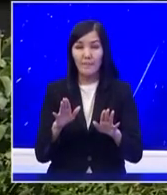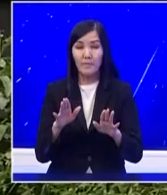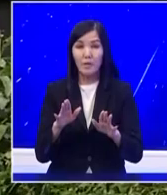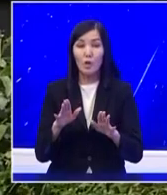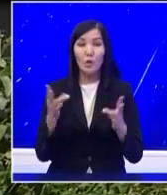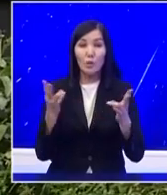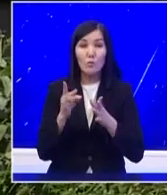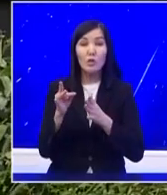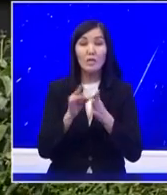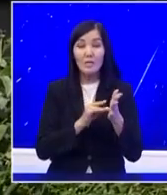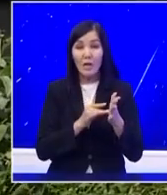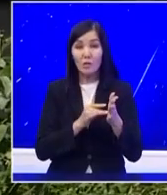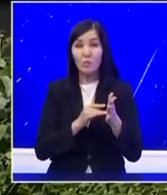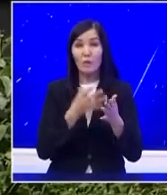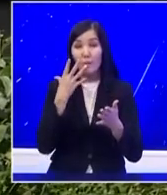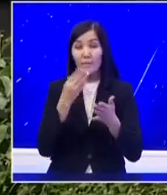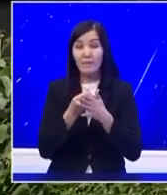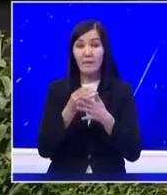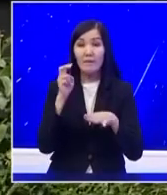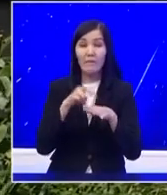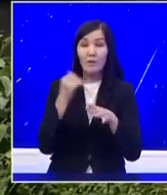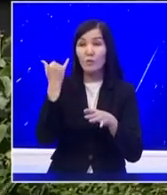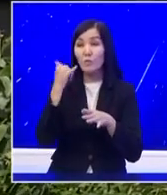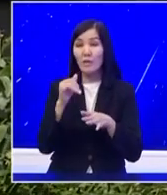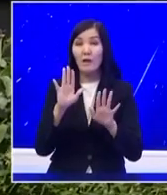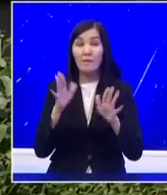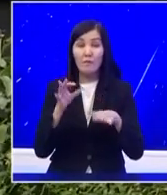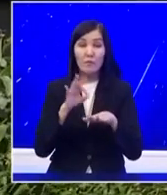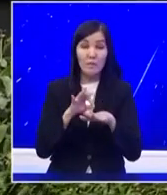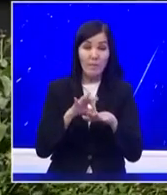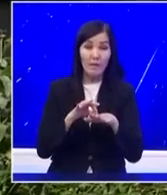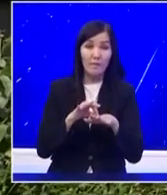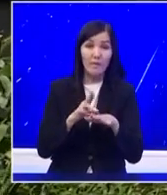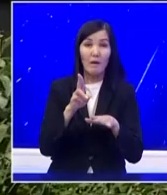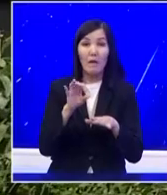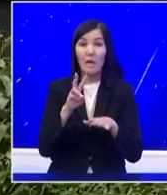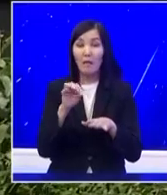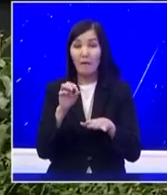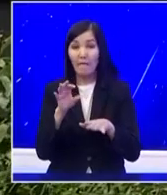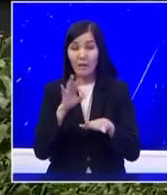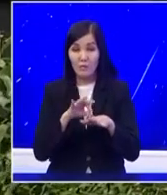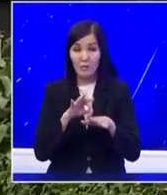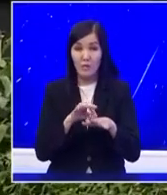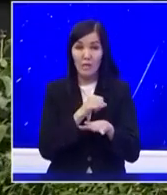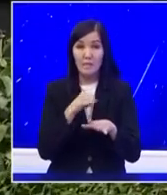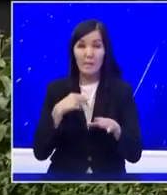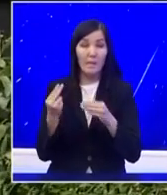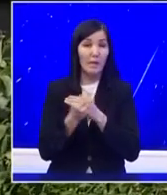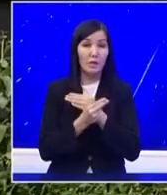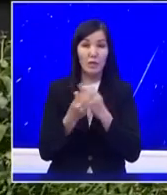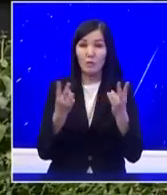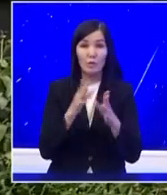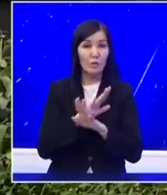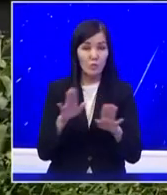случае, любой человек, если у него есть какое-то заболевание, особенно это коронавирусная инфекция, самолечением заниматься не